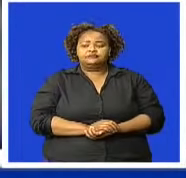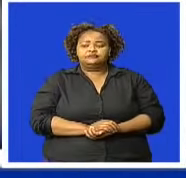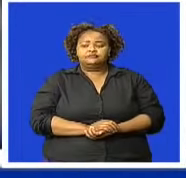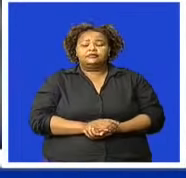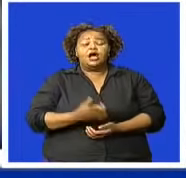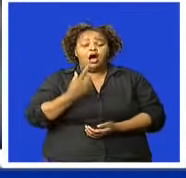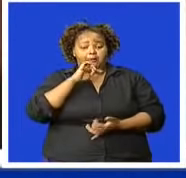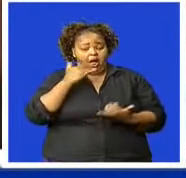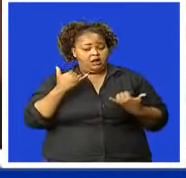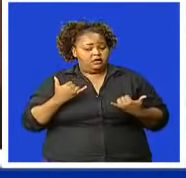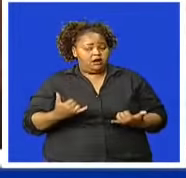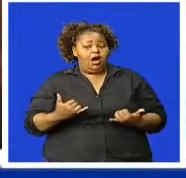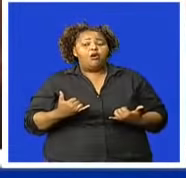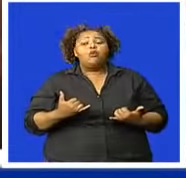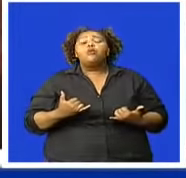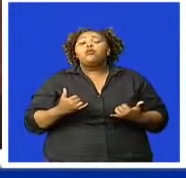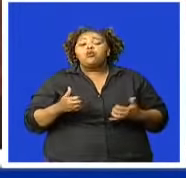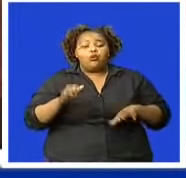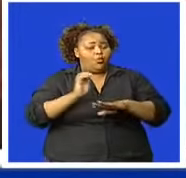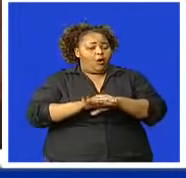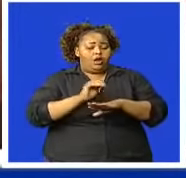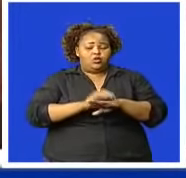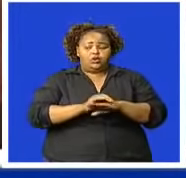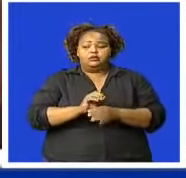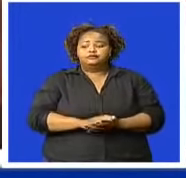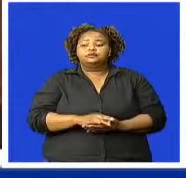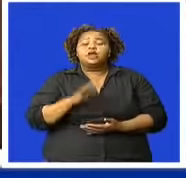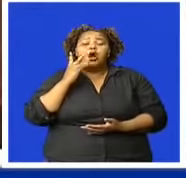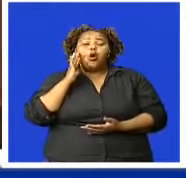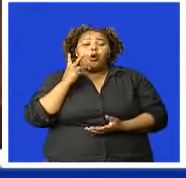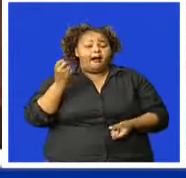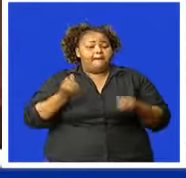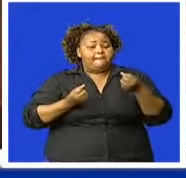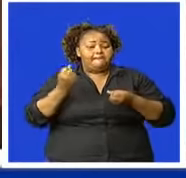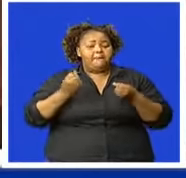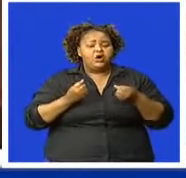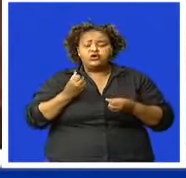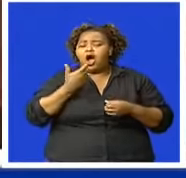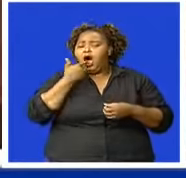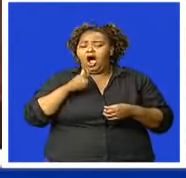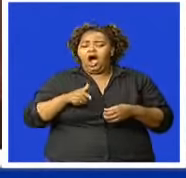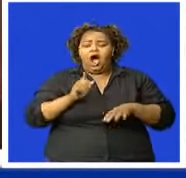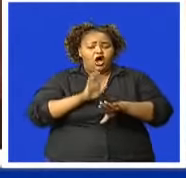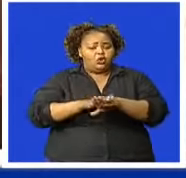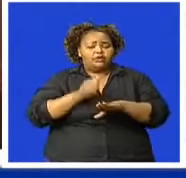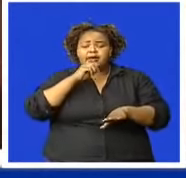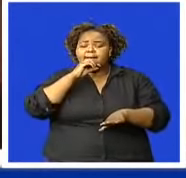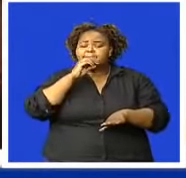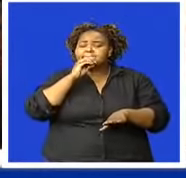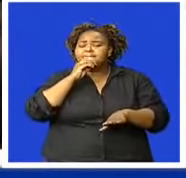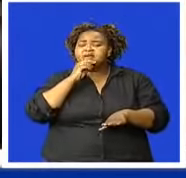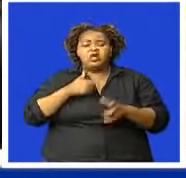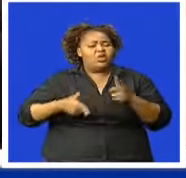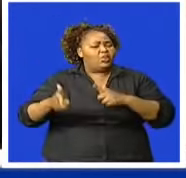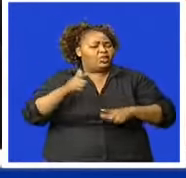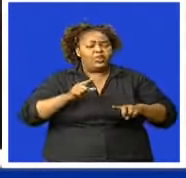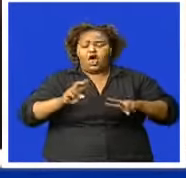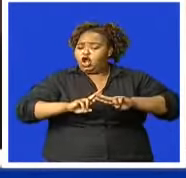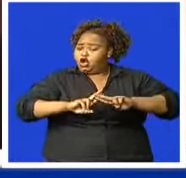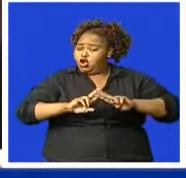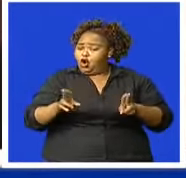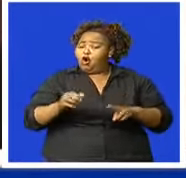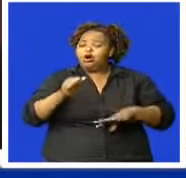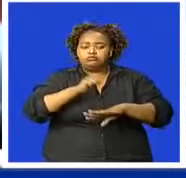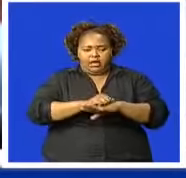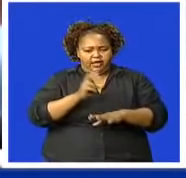Nawa sekulungile. Oh kuzothi ngibhaka umuntu mathi empty vele kude ngoya khona. Ngoba basene kuyiba lokuthi ayishiya khona, ayishiya.